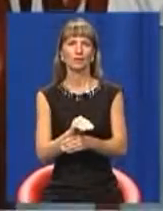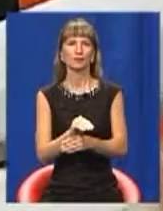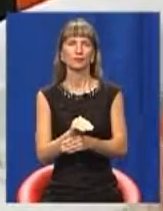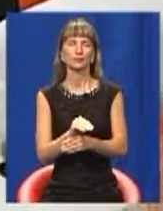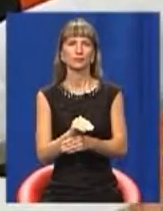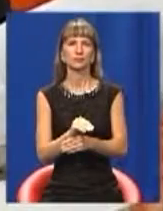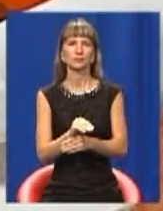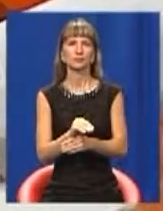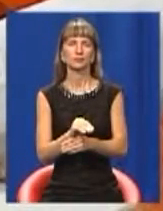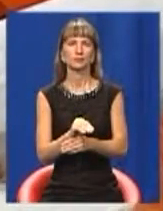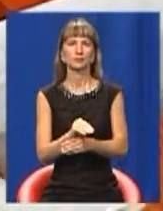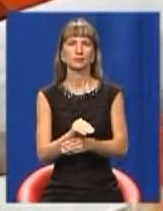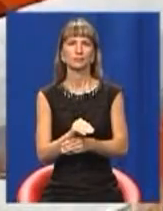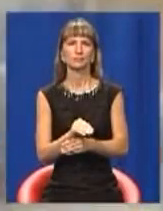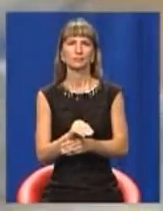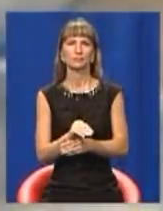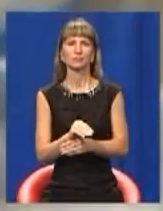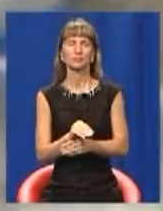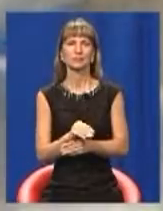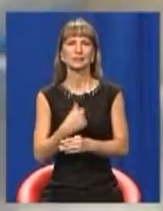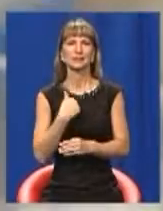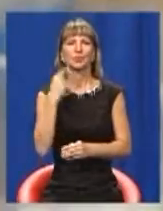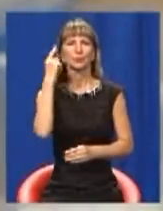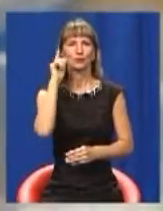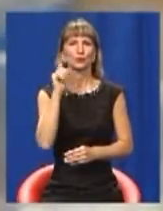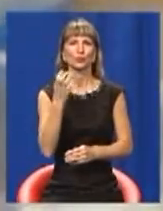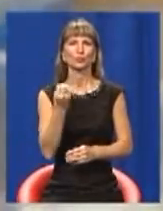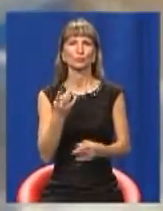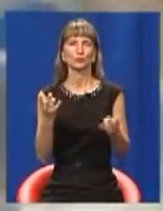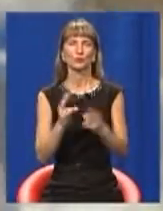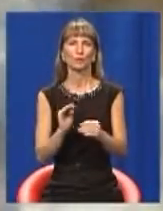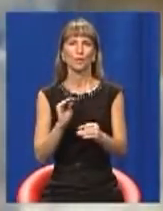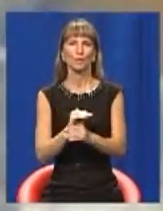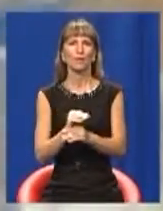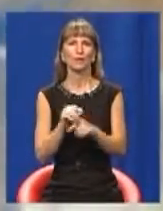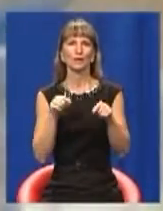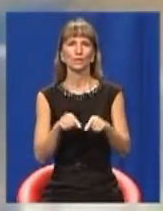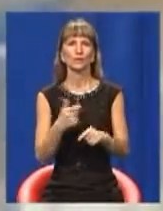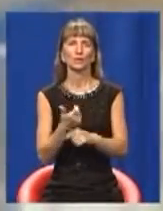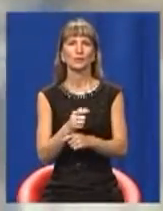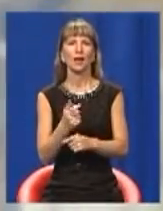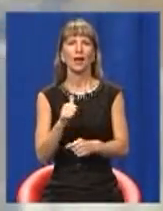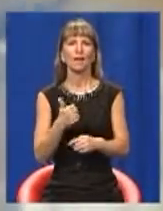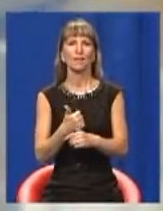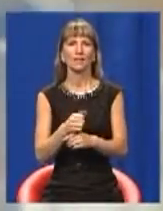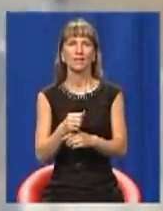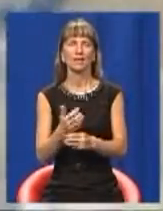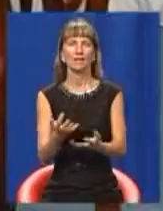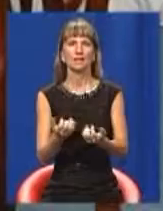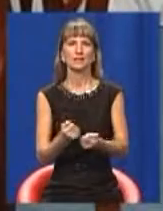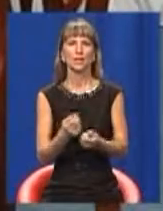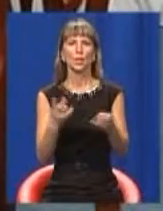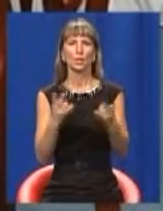Давай. Так, мне кажется, что еще необходимо. Здесь очень главное подобрать нужное